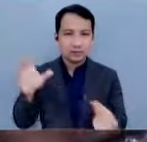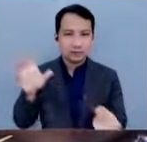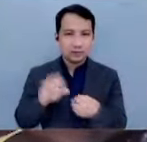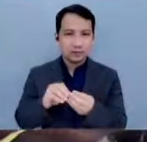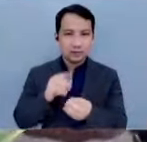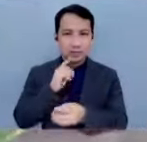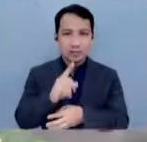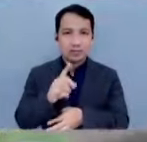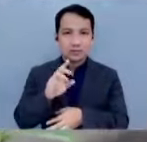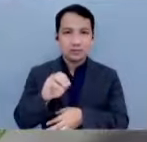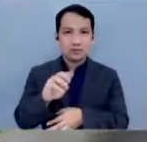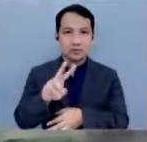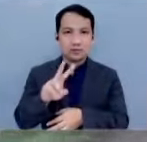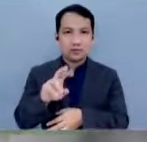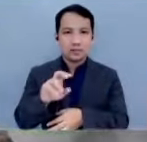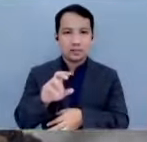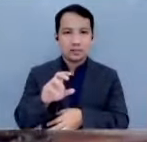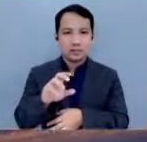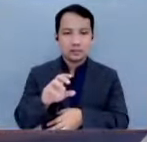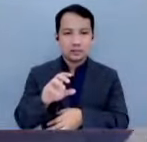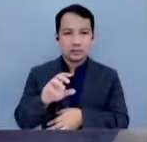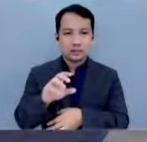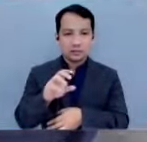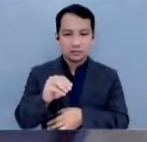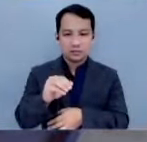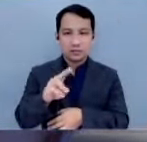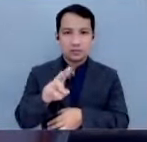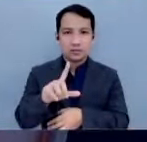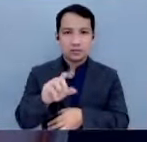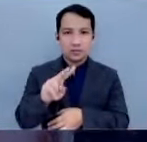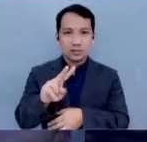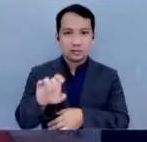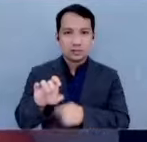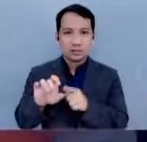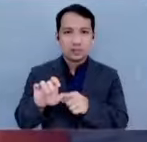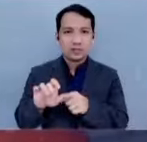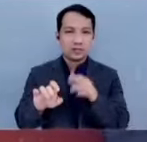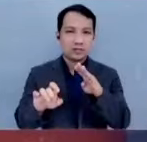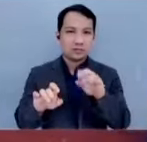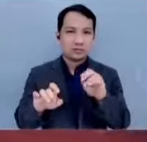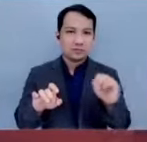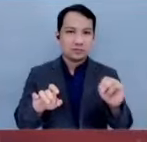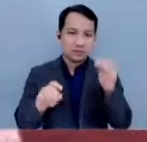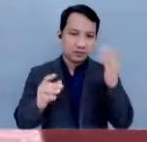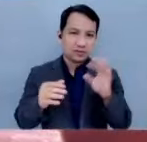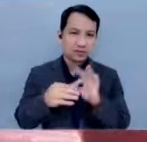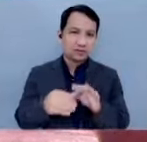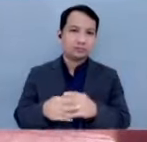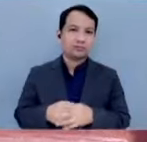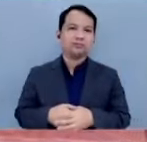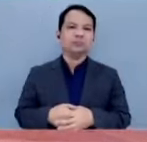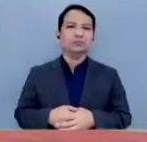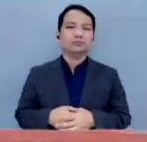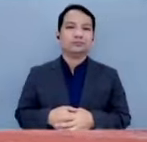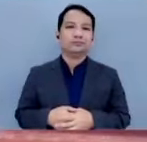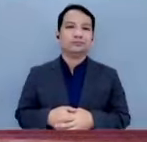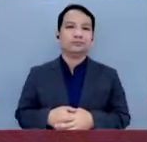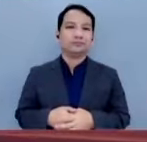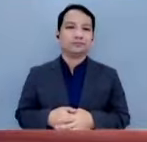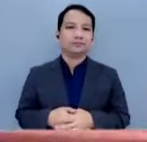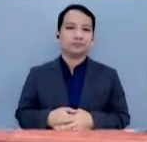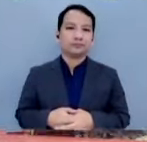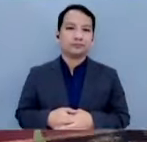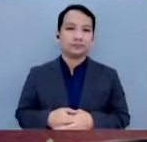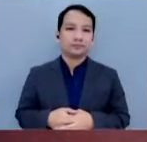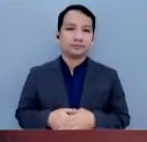molabe. Molabe. This is a Philippine tree na binonsai. Mm-hmm. And then, local version ng Chinese